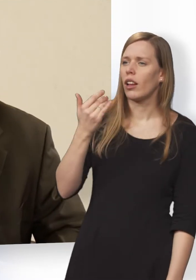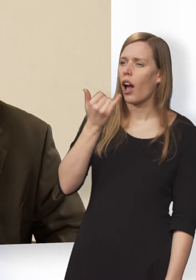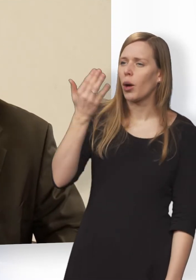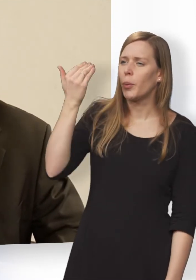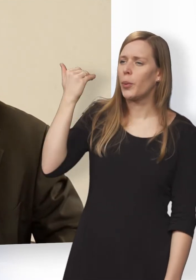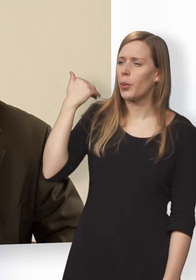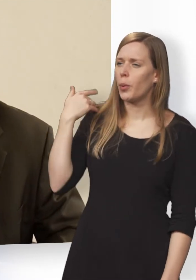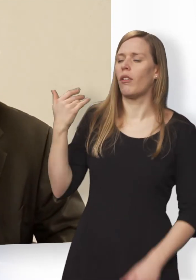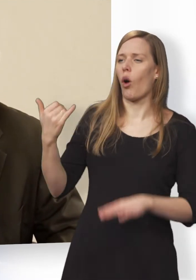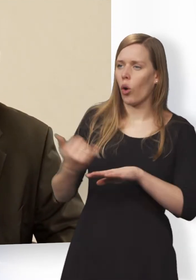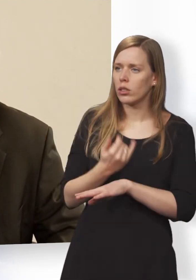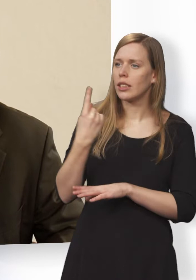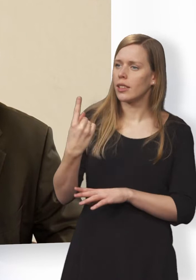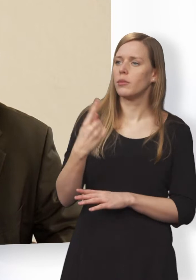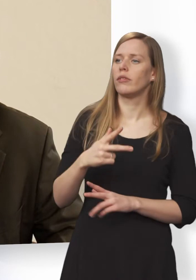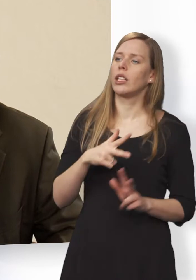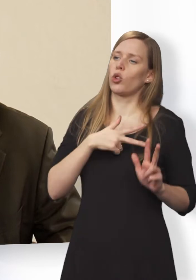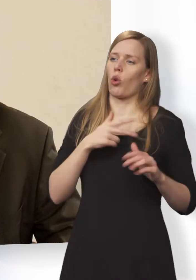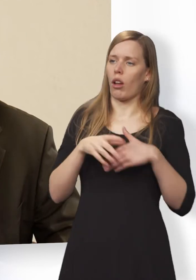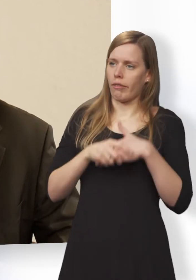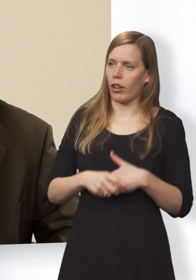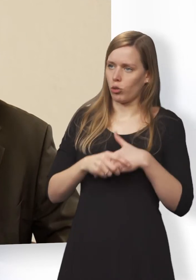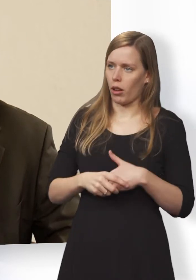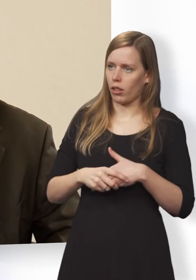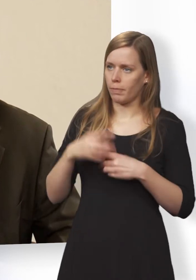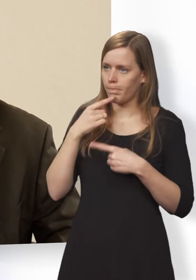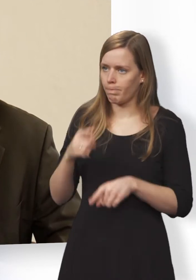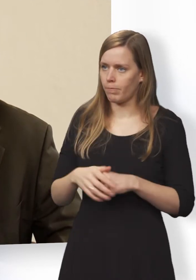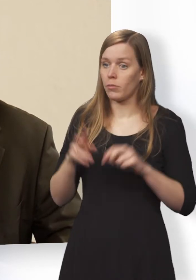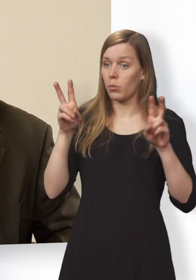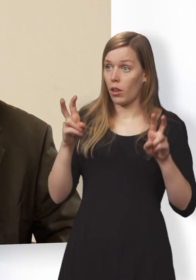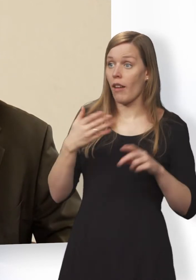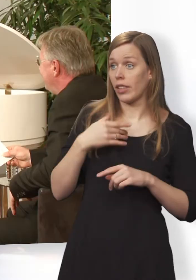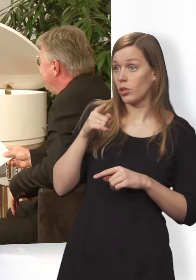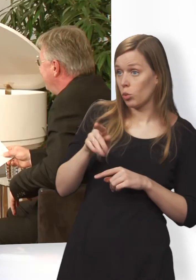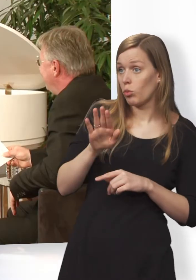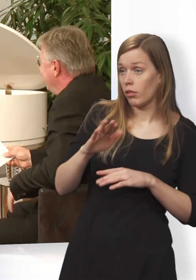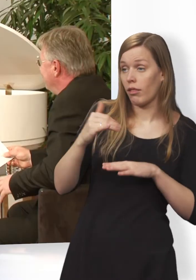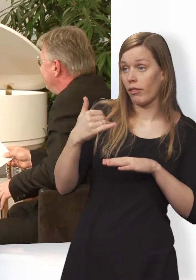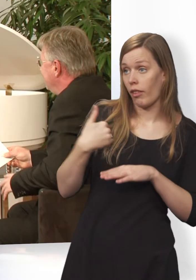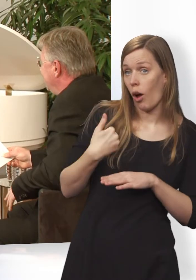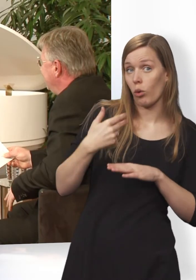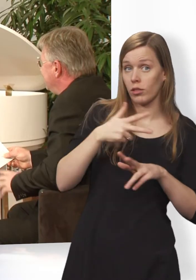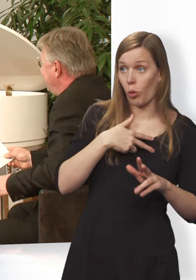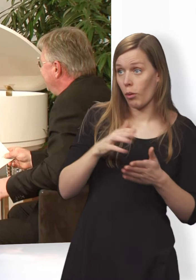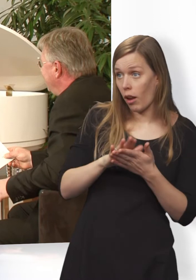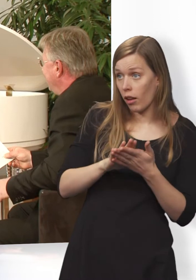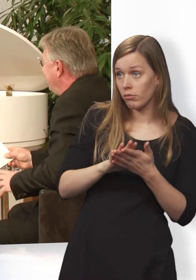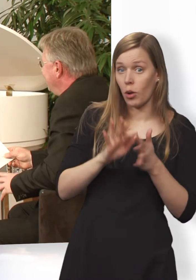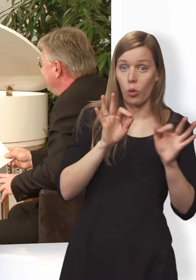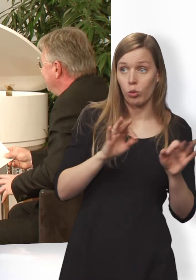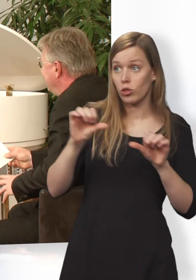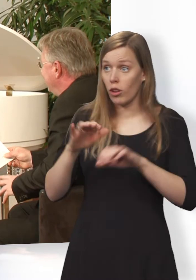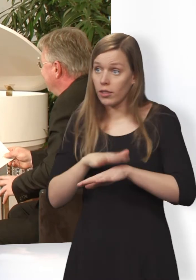einen treue versprechen gegeben willst du deiner frau treu bleiben in guten wie in schlechten zeiten in